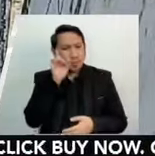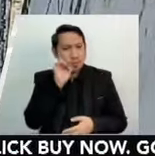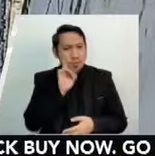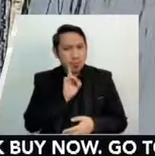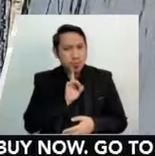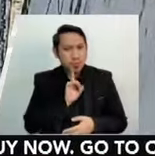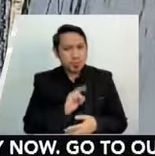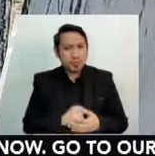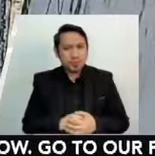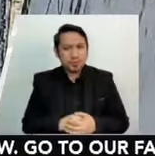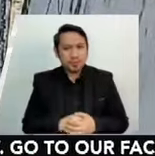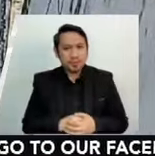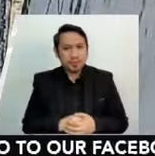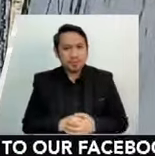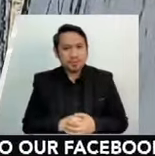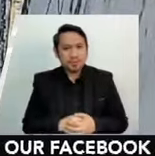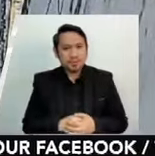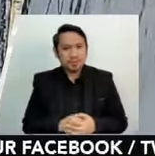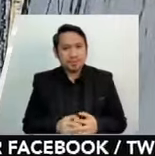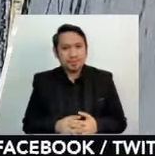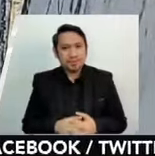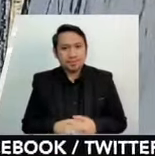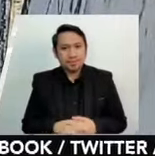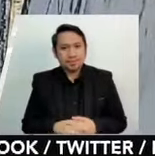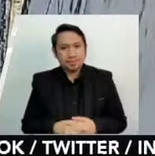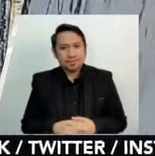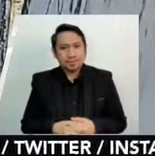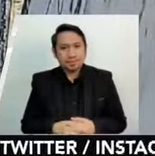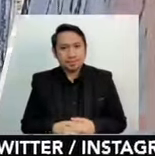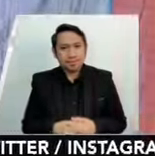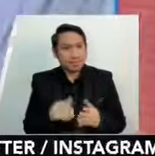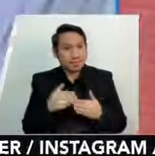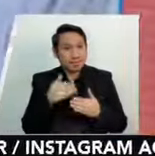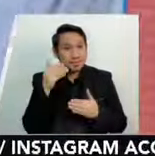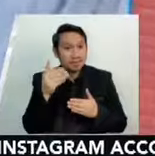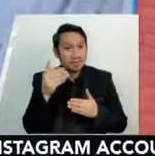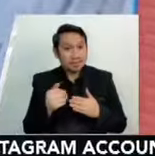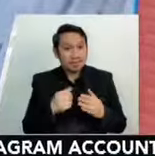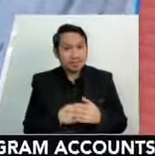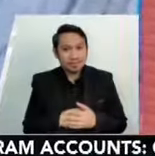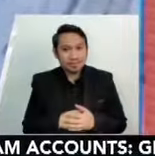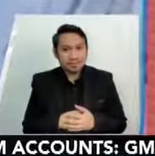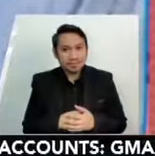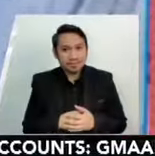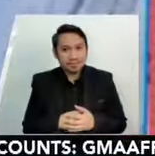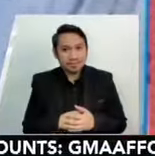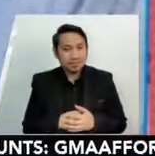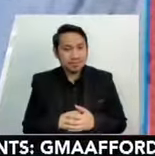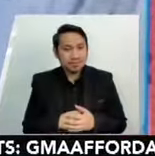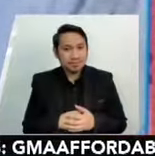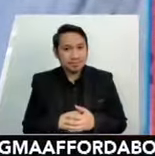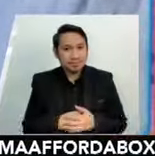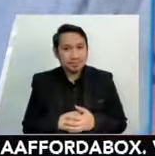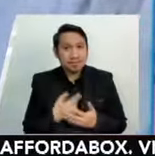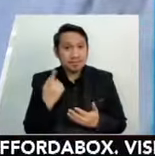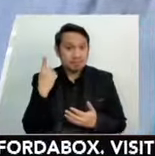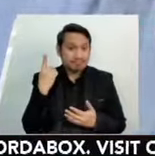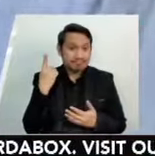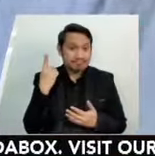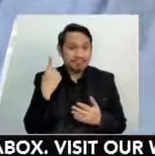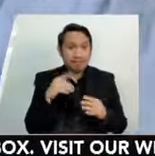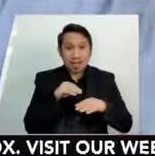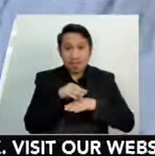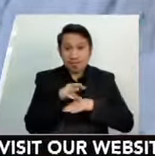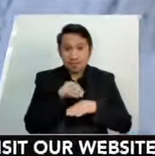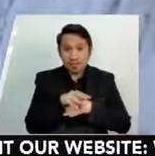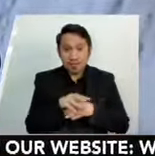mga oras na ito. Ito naman po ang side tip ngayong araw mula sa MMDA para sa mga may road trip ngayong